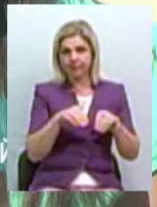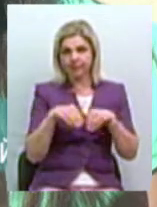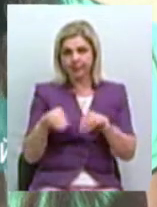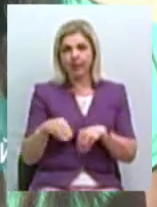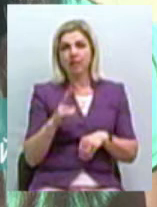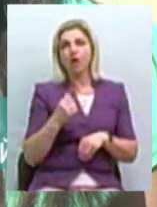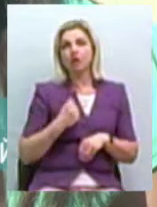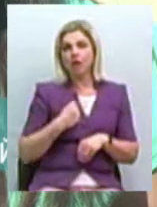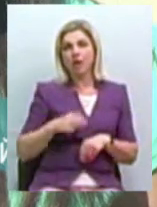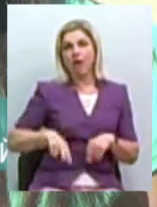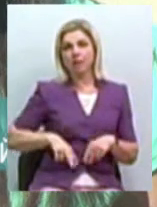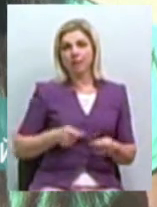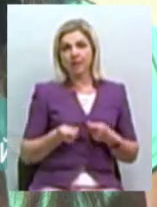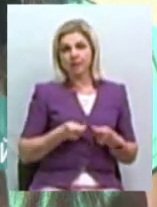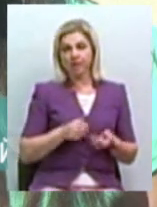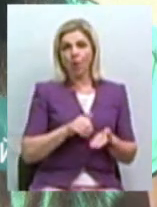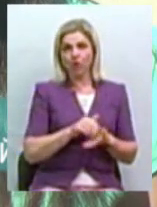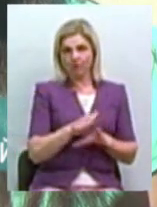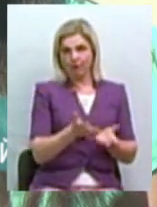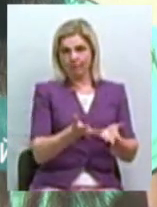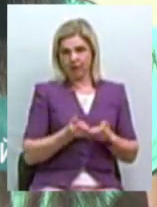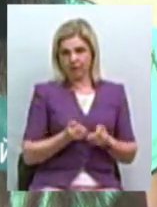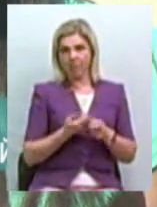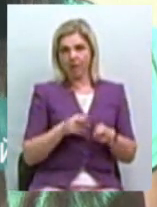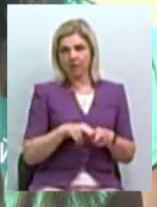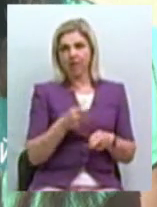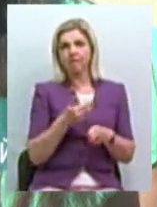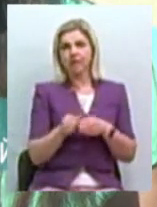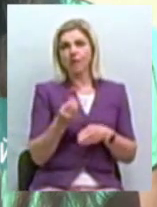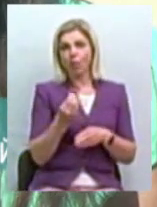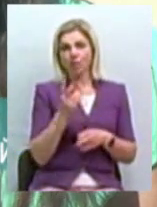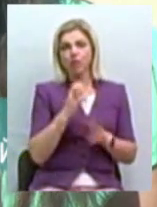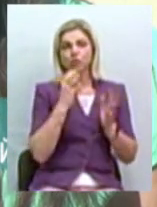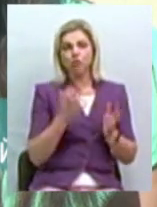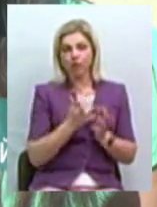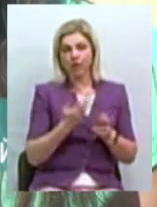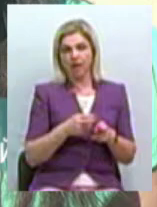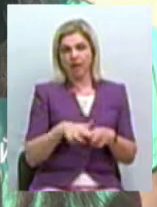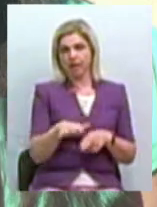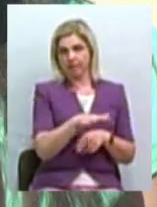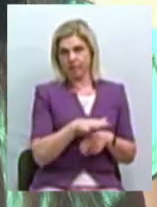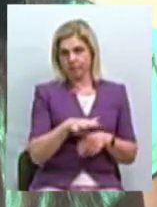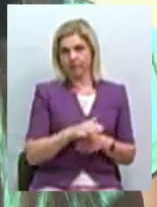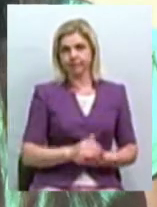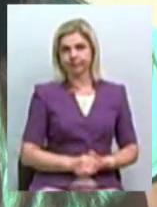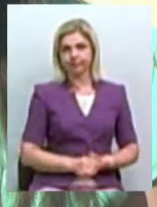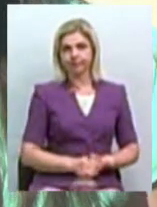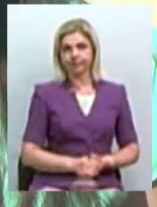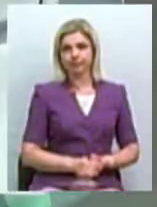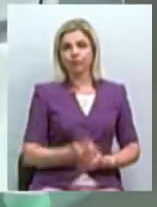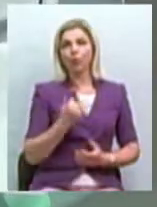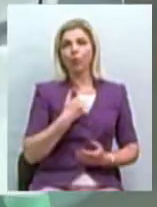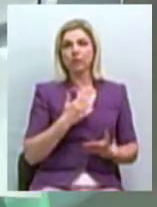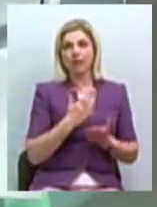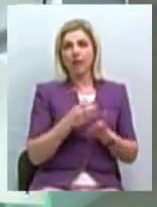адміністрація відмовляється брати на баланс, виділяти якісь кошти на утримання для догляду за цим майданчиком. У нас є